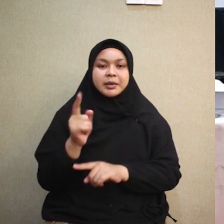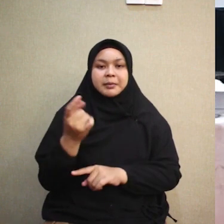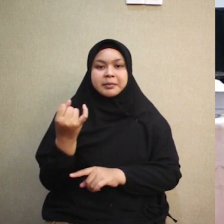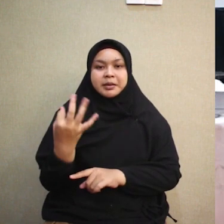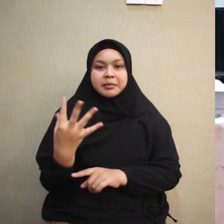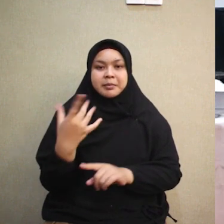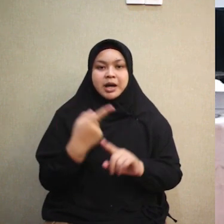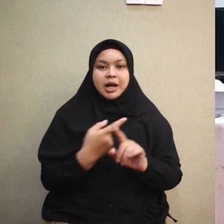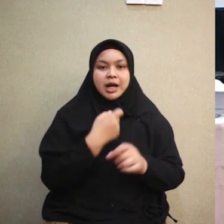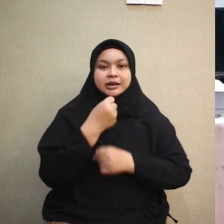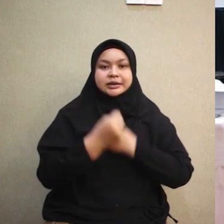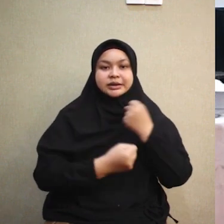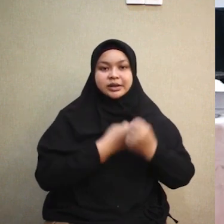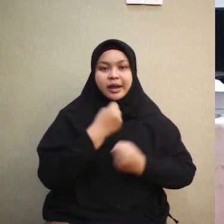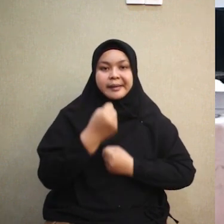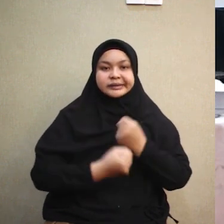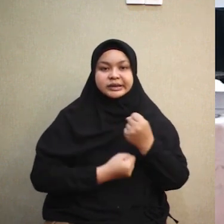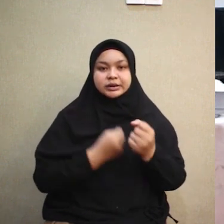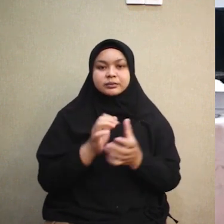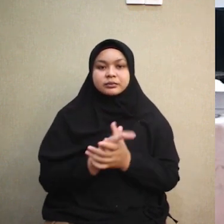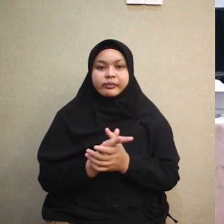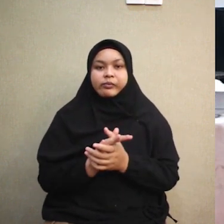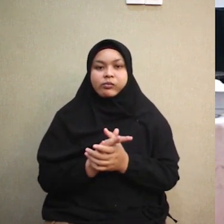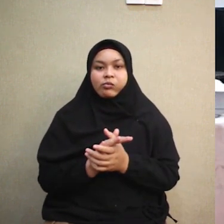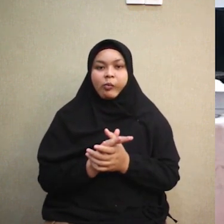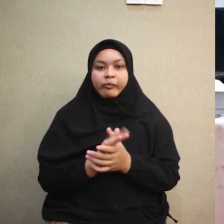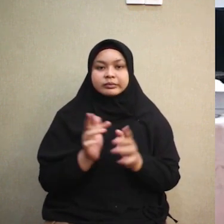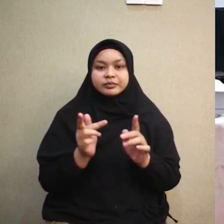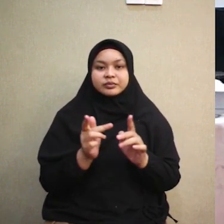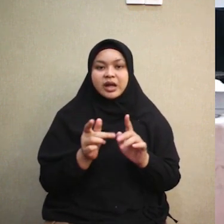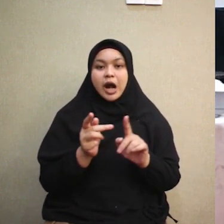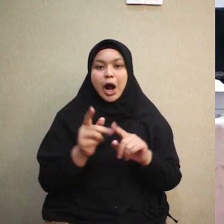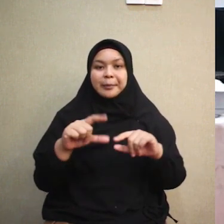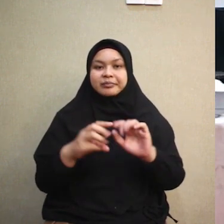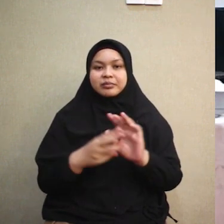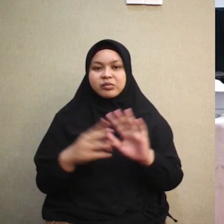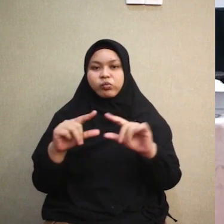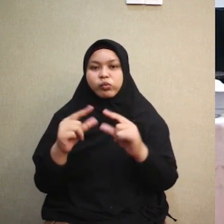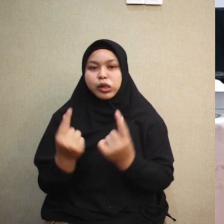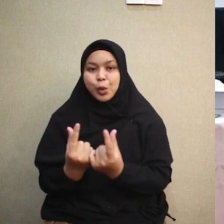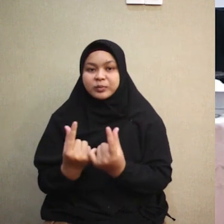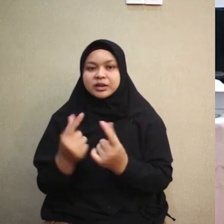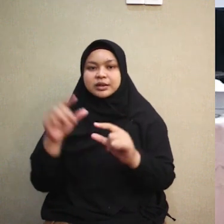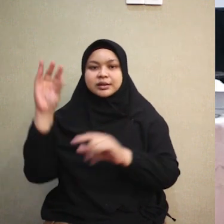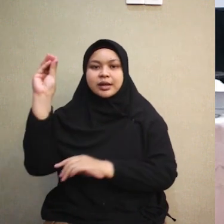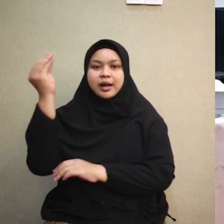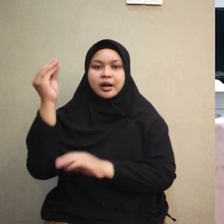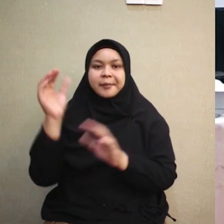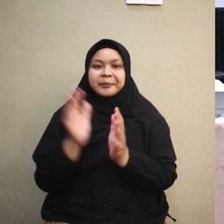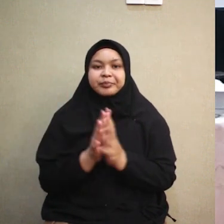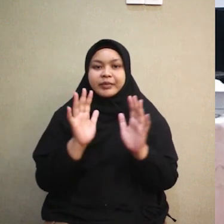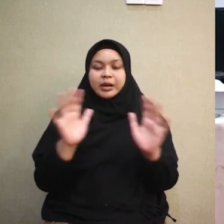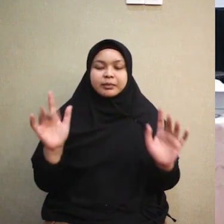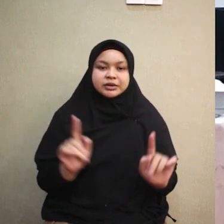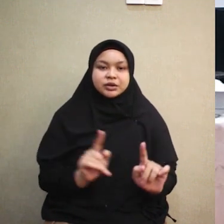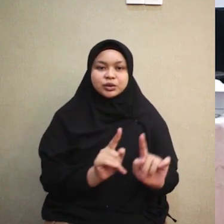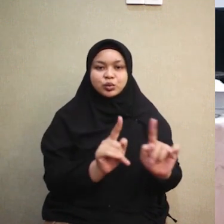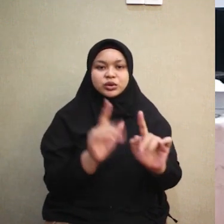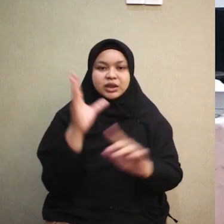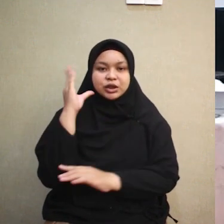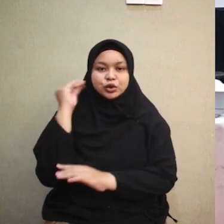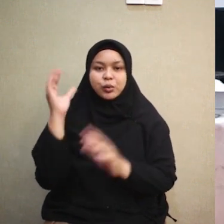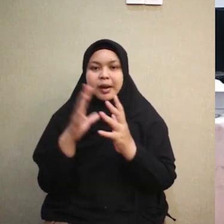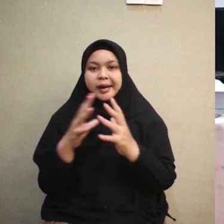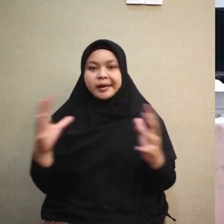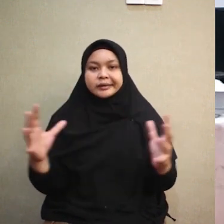aktif di working group di Jakarta dan mengawal isu banyak ya kemarin juga